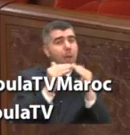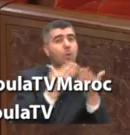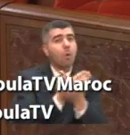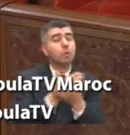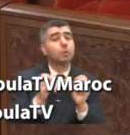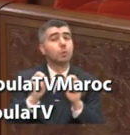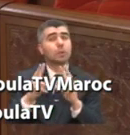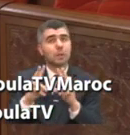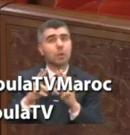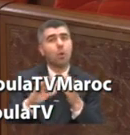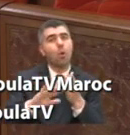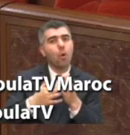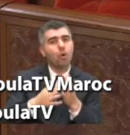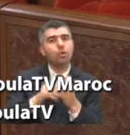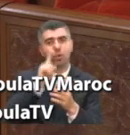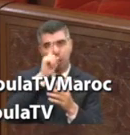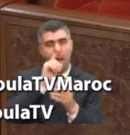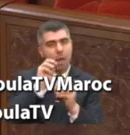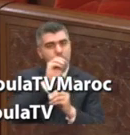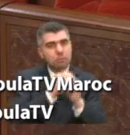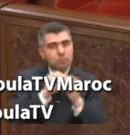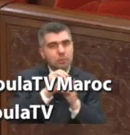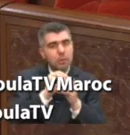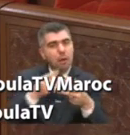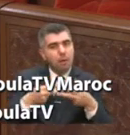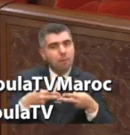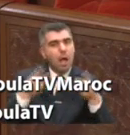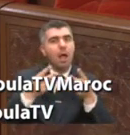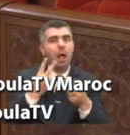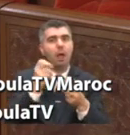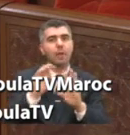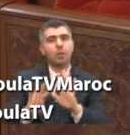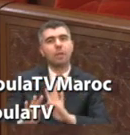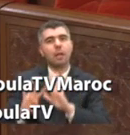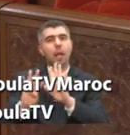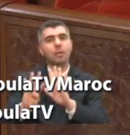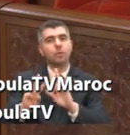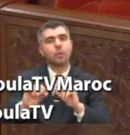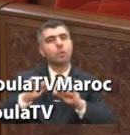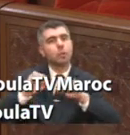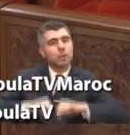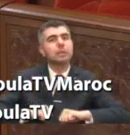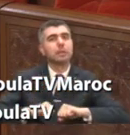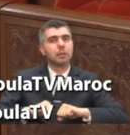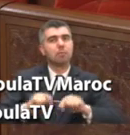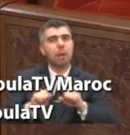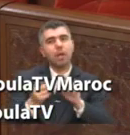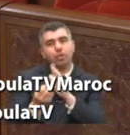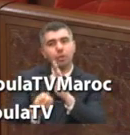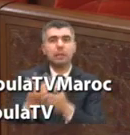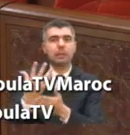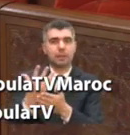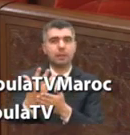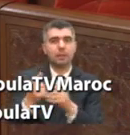هادشي كله مجدناه ونتمناو انه هاد السنه يتم يعني التفعيل ديالو باش يمكن نبداو واحد صفحه جديده في